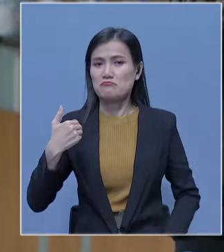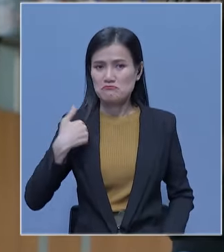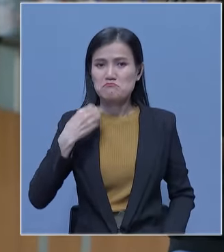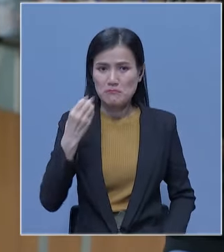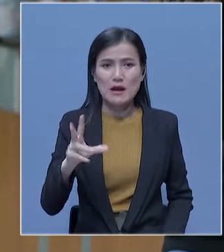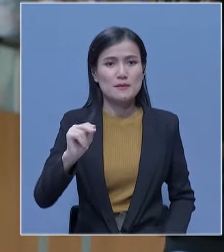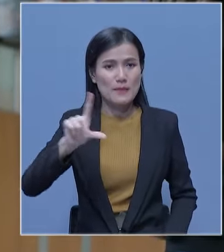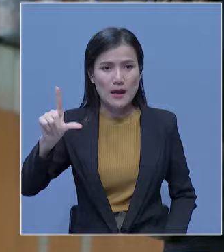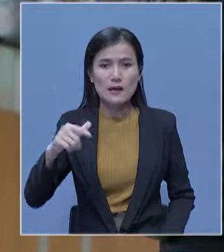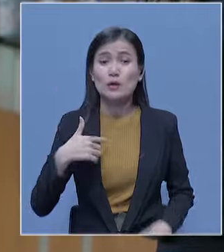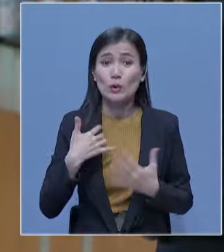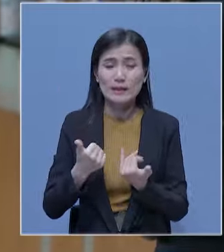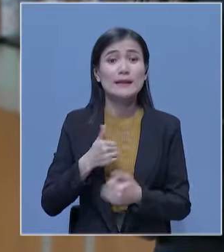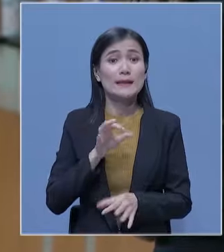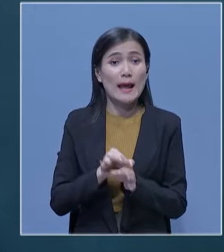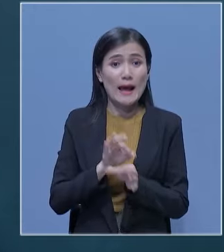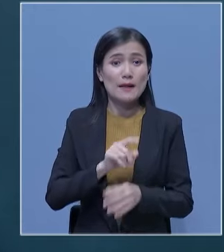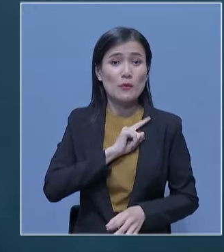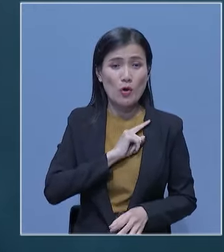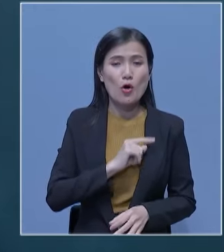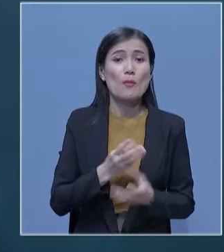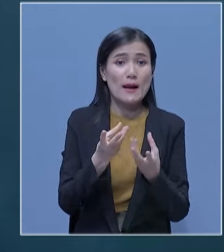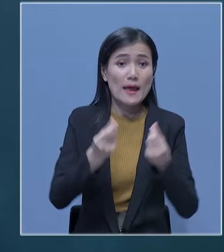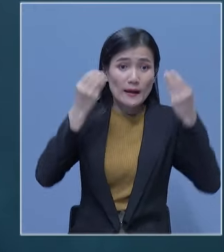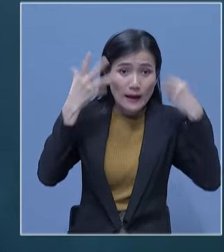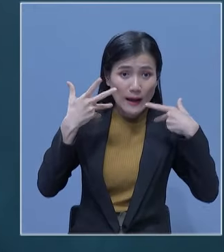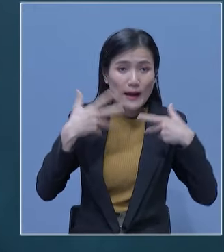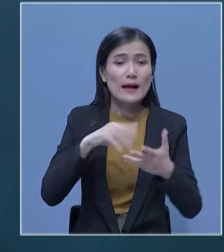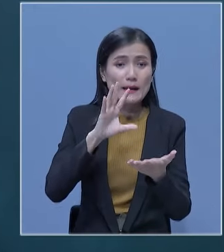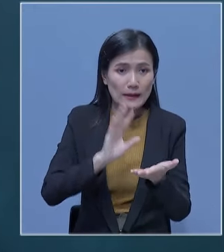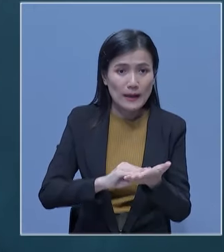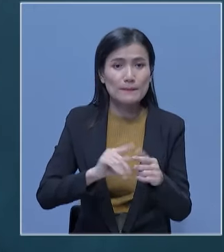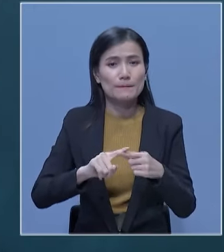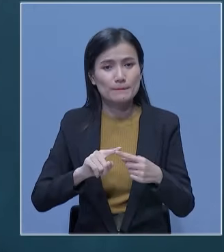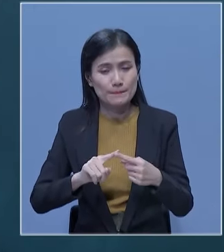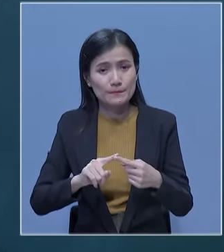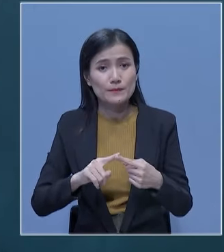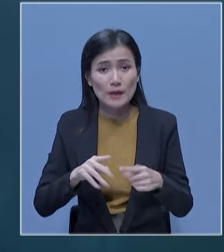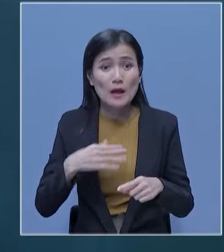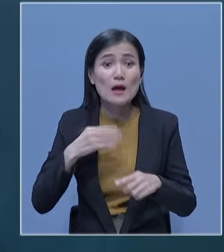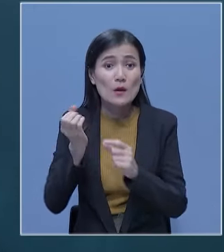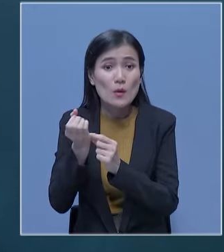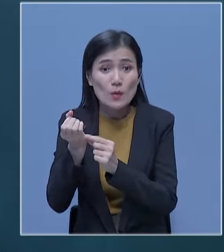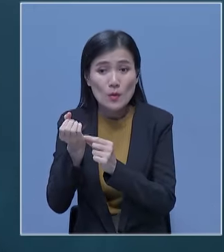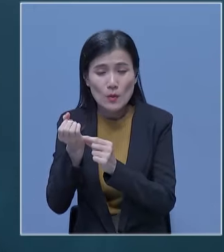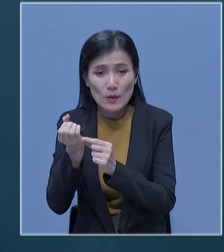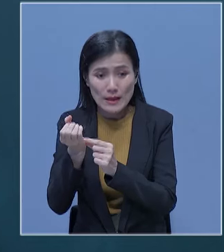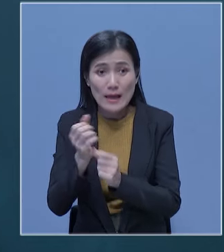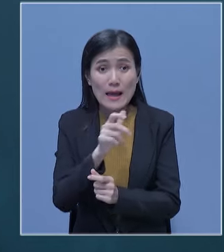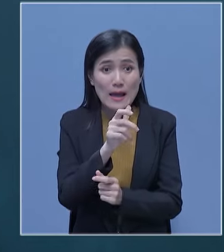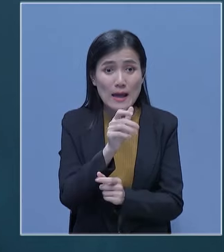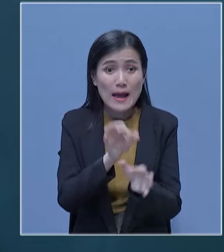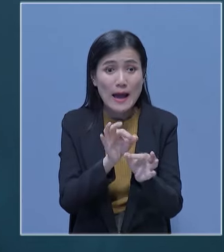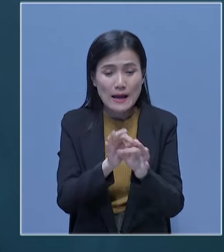เป็นคนรวบรวมข้อมูลนะทั้งบัญชีเลขบัตรประจำตัวประชาชนหรือว่าหนังสือเดินทางพร้อมกับเบอร์โทรศัพท์ที่ผูกกับโมบายแบง